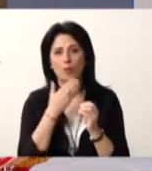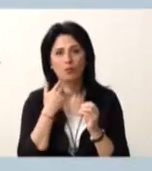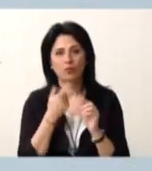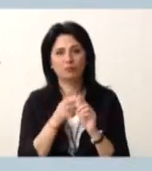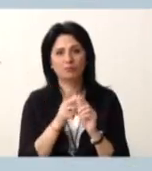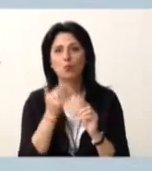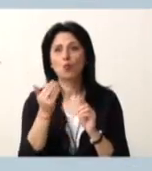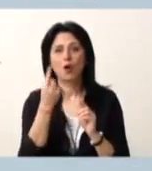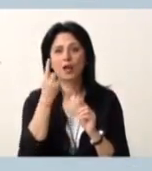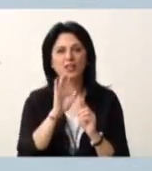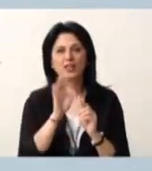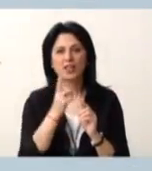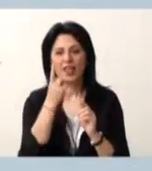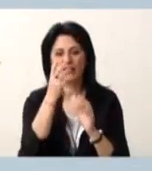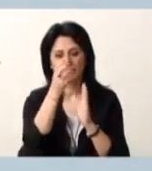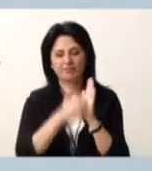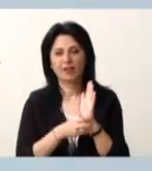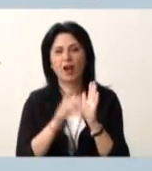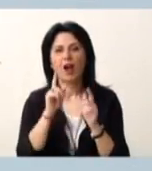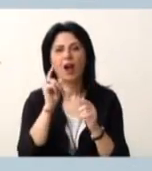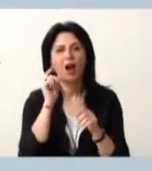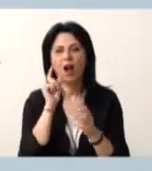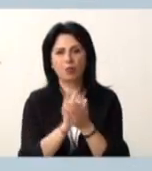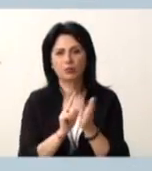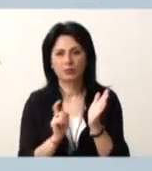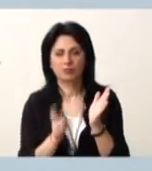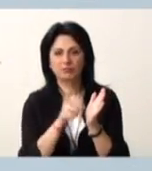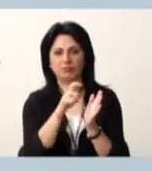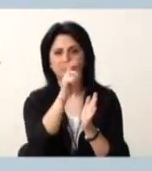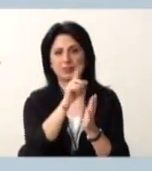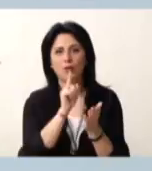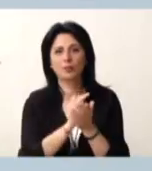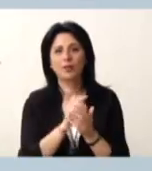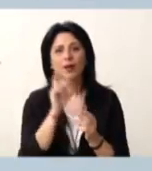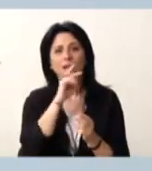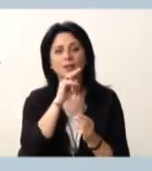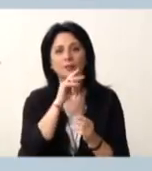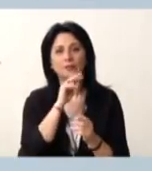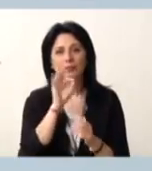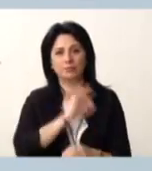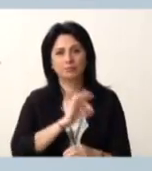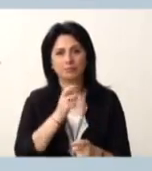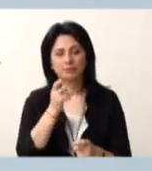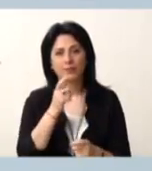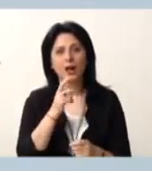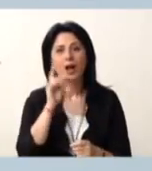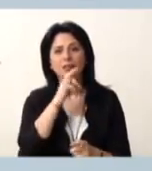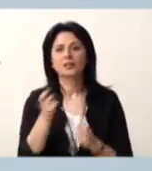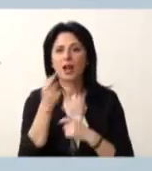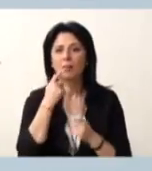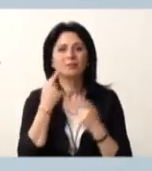შესაბამისად ერთი უბანი აუცილებლად პასუხობს მეორის მდგომარეობას. მედიკამენტების გამოყენება.